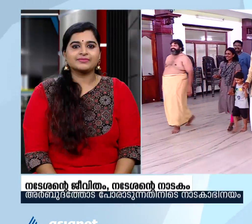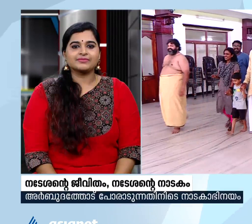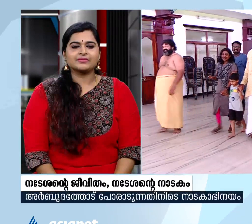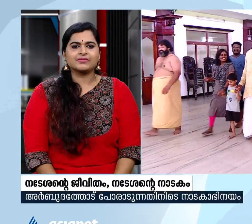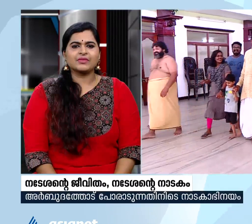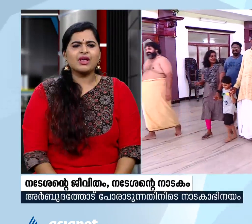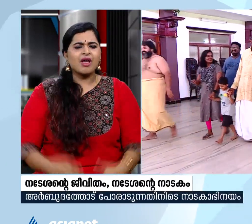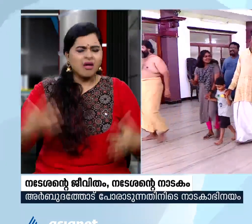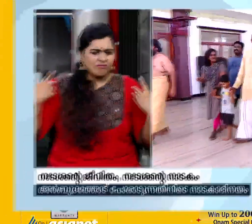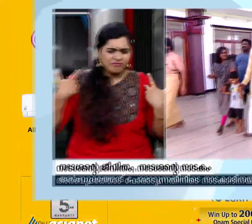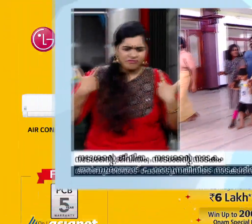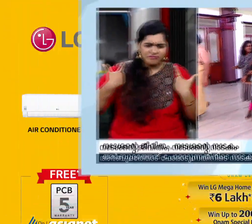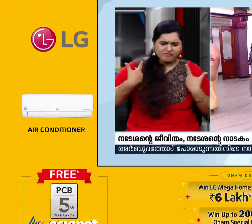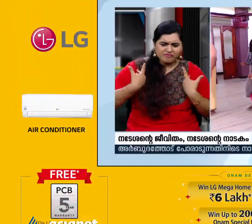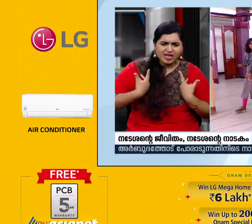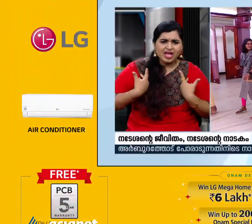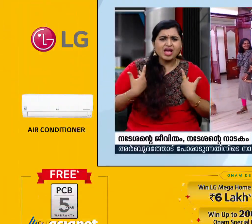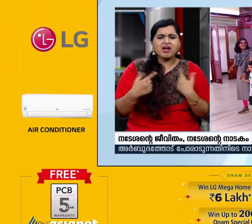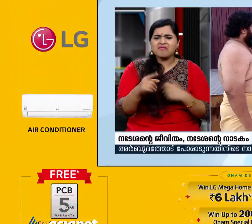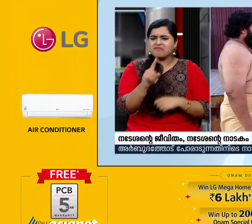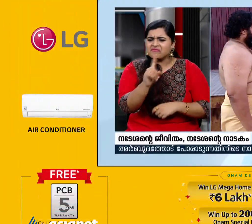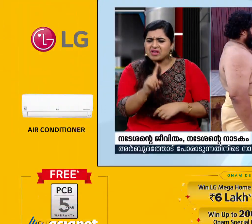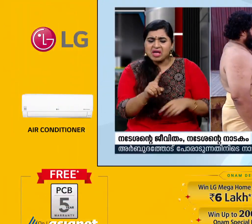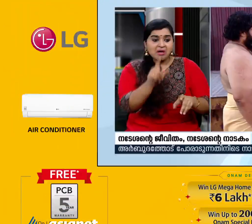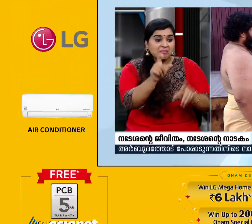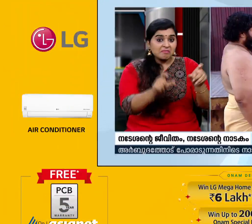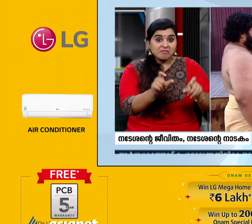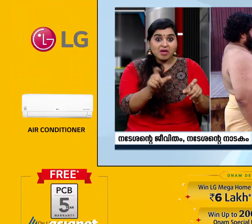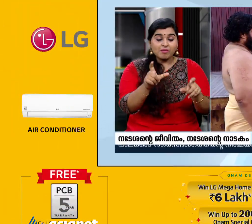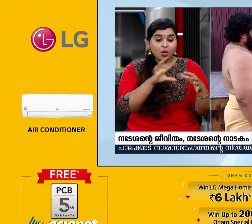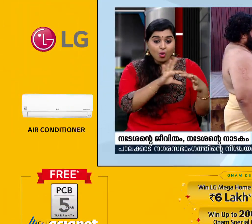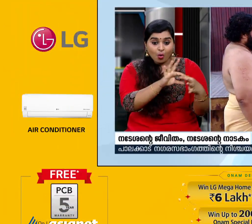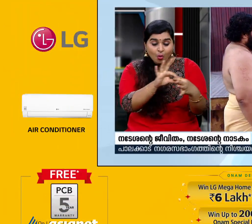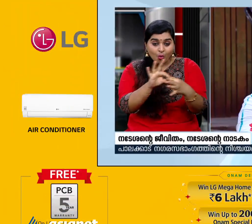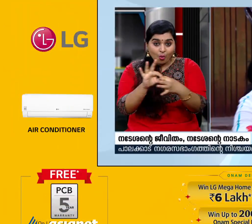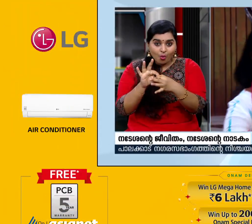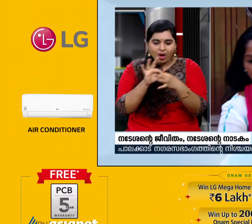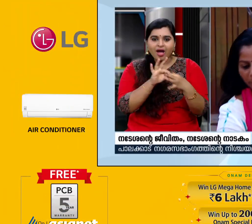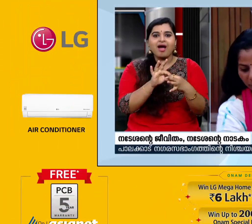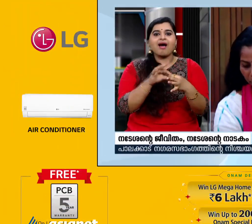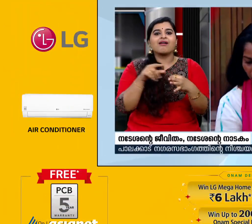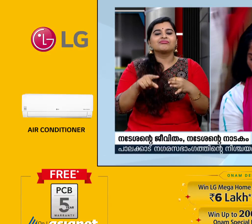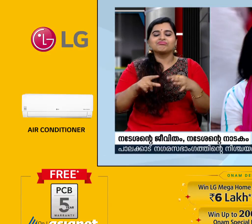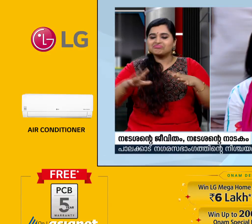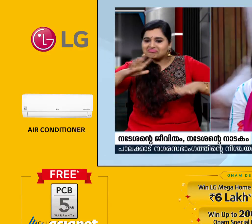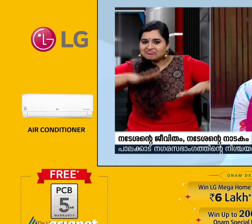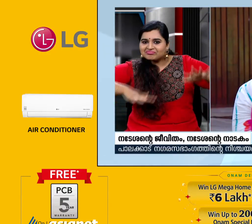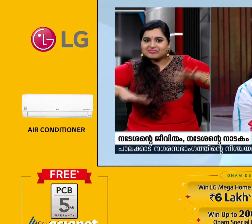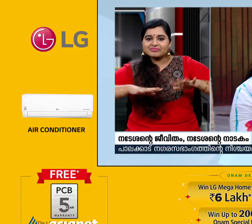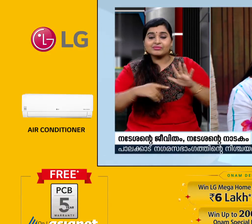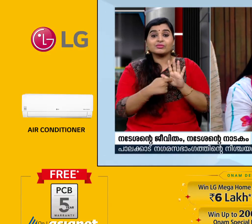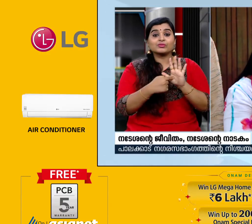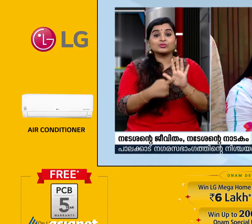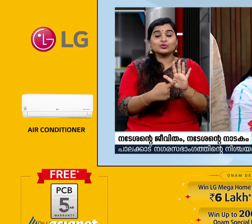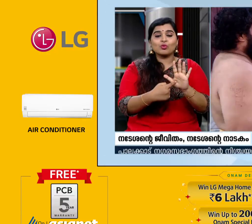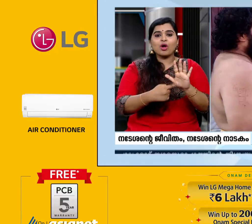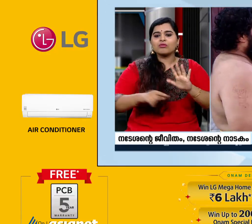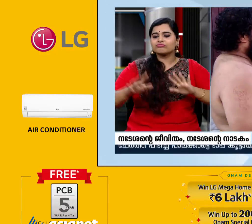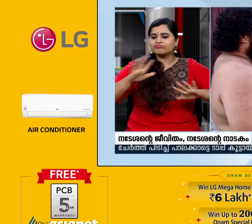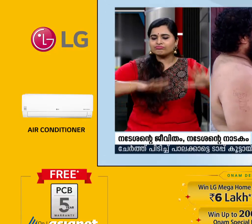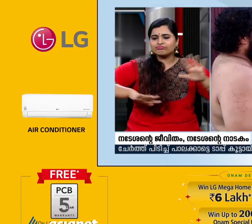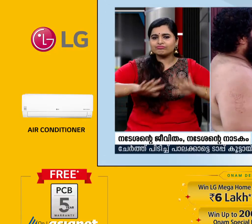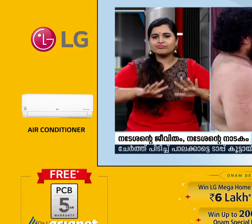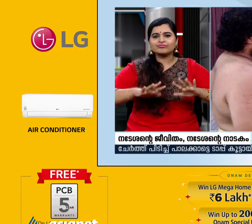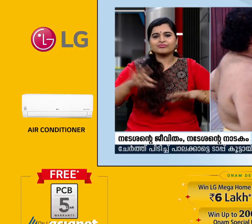തളർന്നു പോകുന്നവരെ ചേർത്ത് പിടിക്കുക. കലാരംഗമാകുമ്പോൾ അത് നൽകുന്ന ഊർജം ഒട്ടും ചെറുതാവില്ല. അത്തരമൊരു കൈത്താങ്ങിൻ്റെ കഥയാണ്